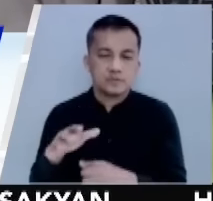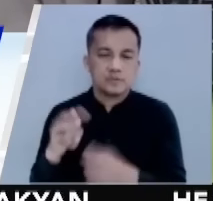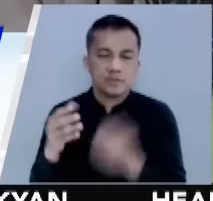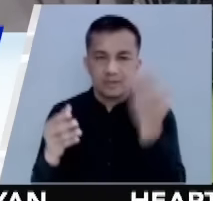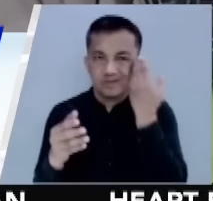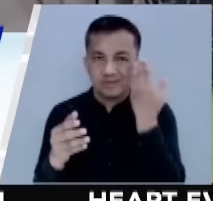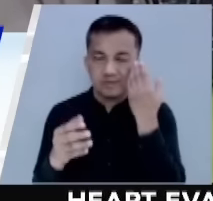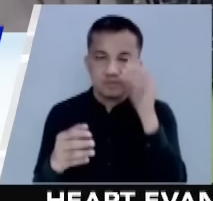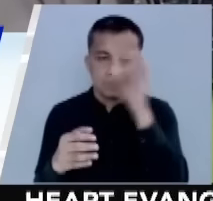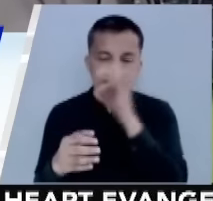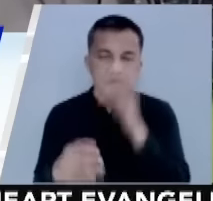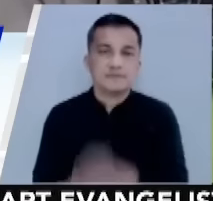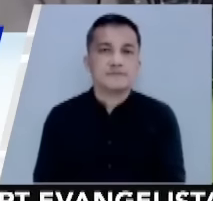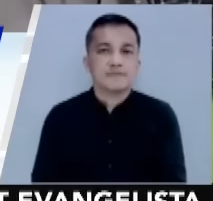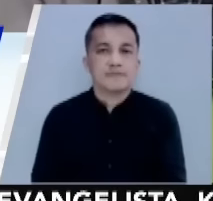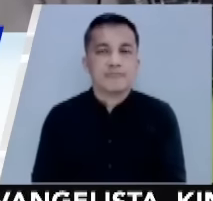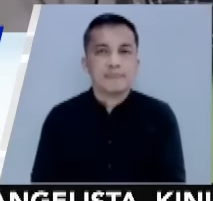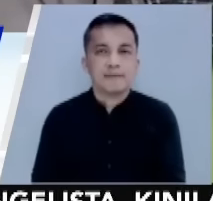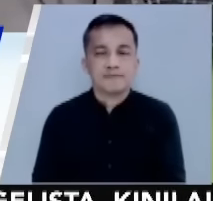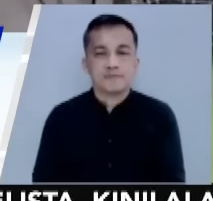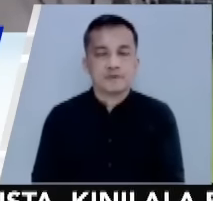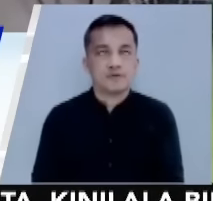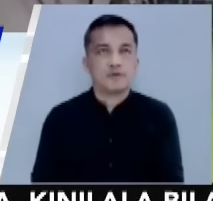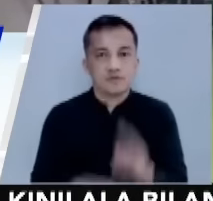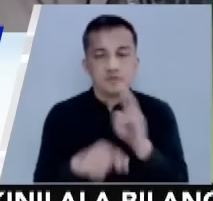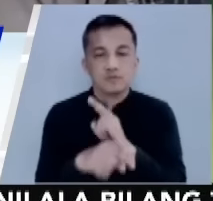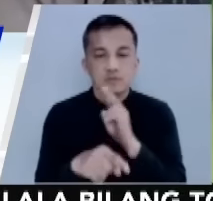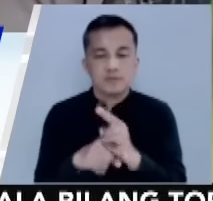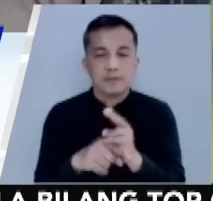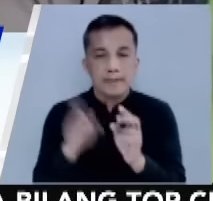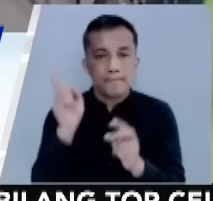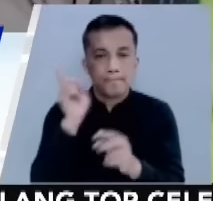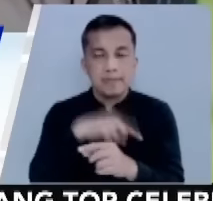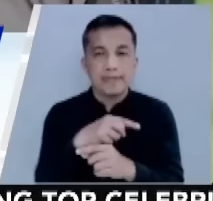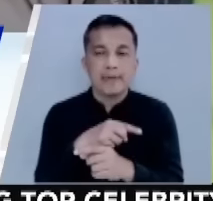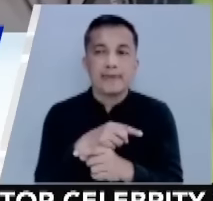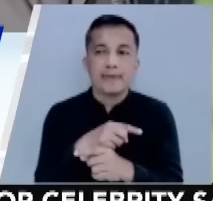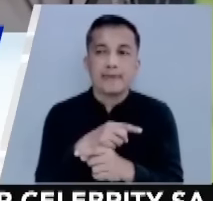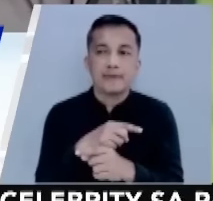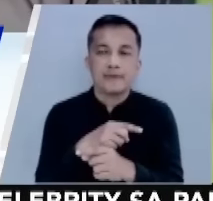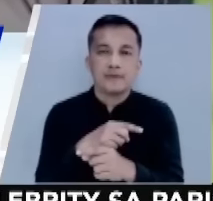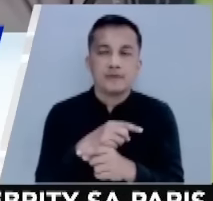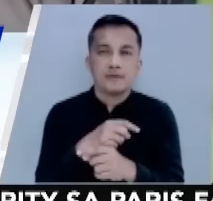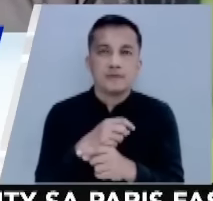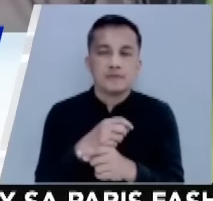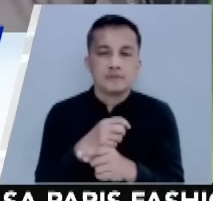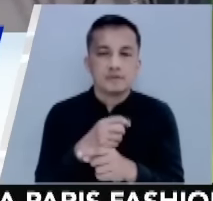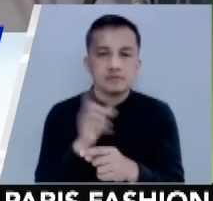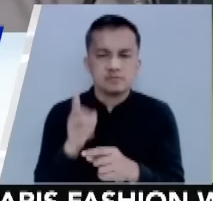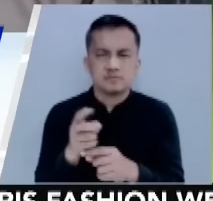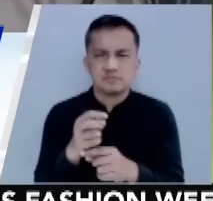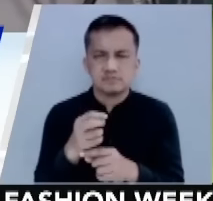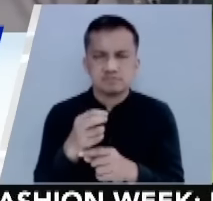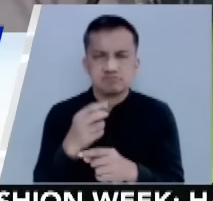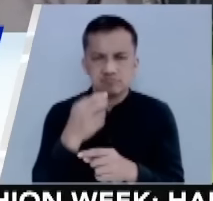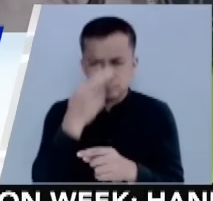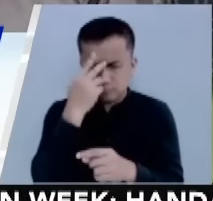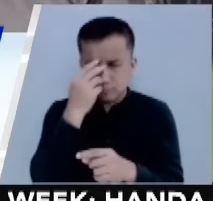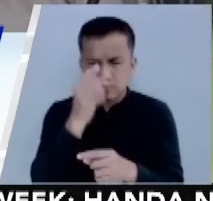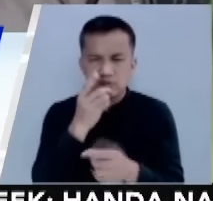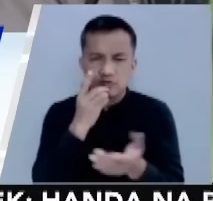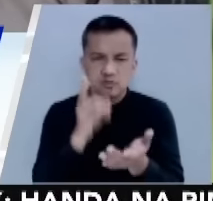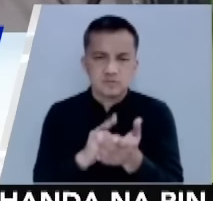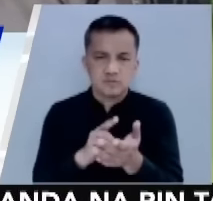Pilipino. Gumamit sila ng mga peke at mga spurious na mga dokumento na magpapatunay na sila ay mga